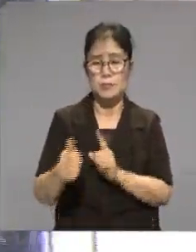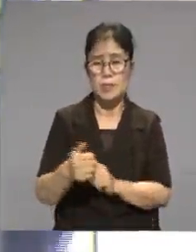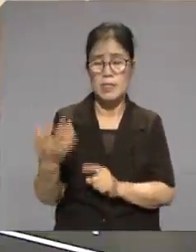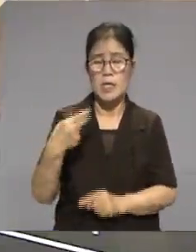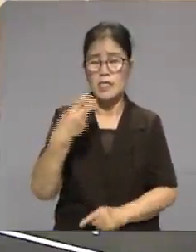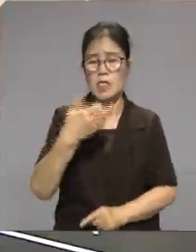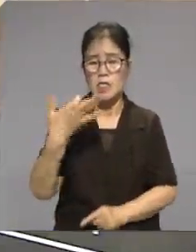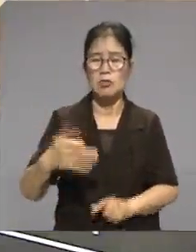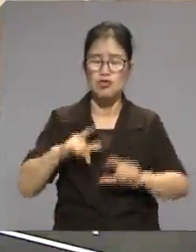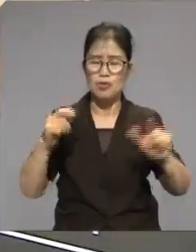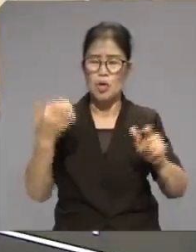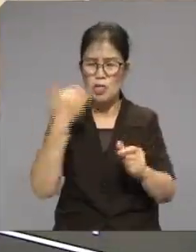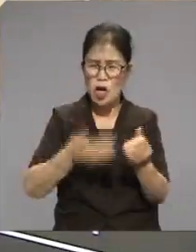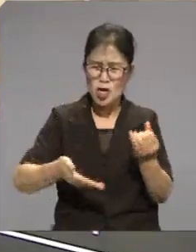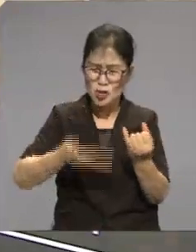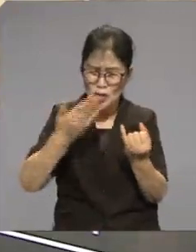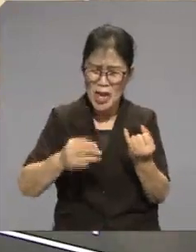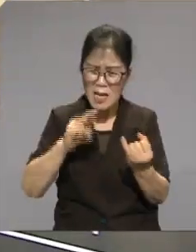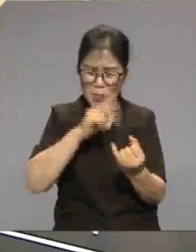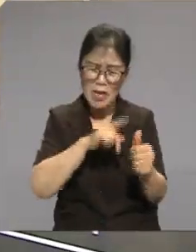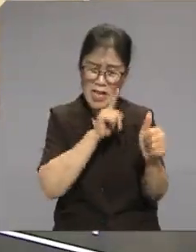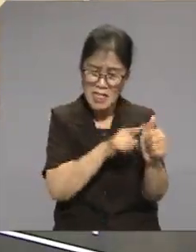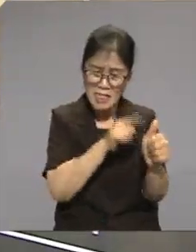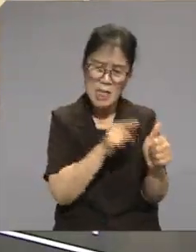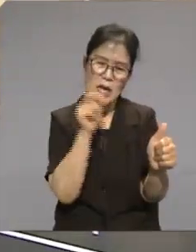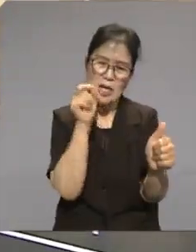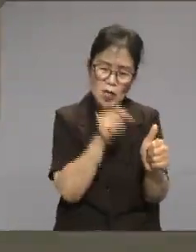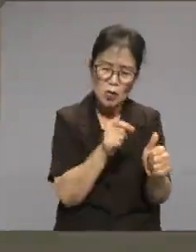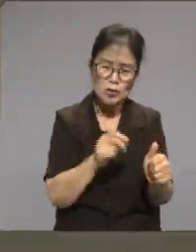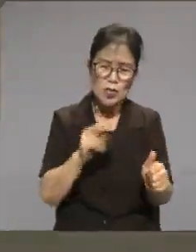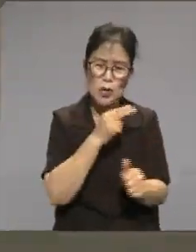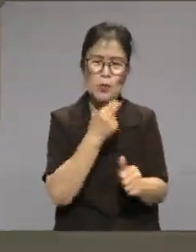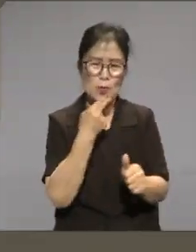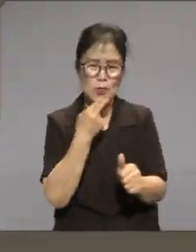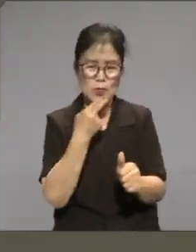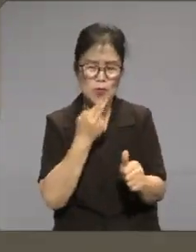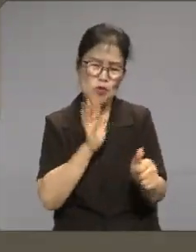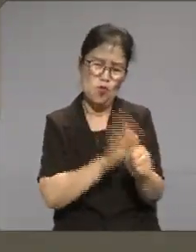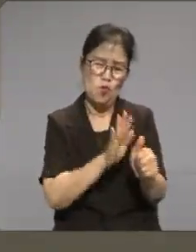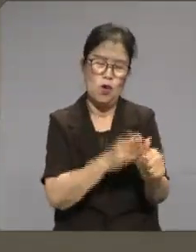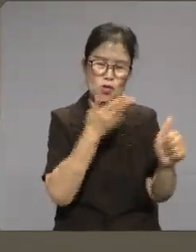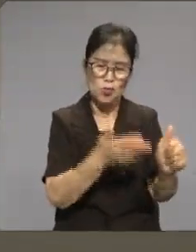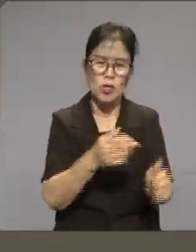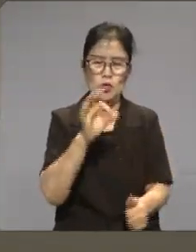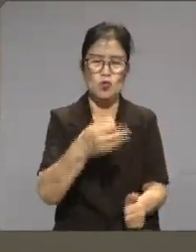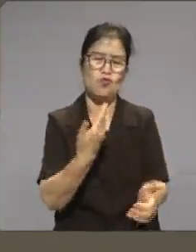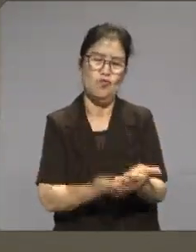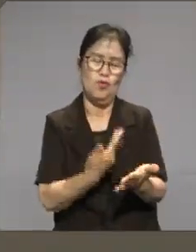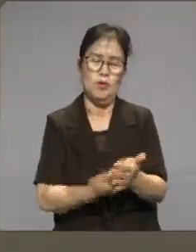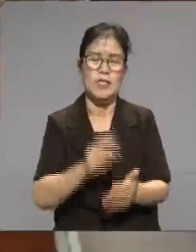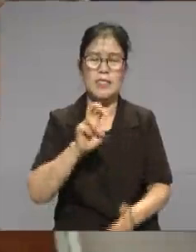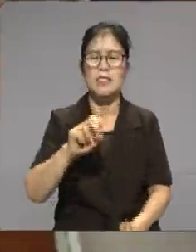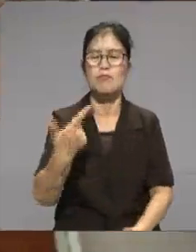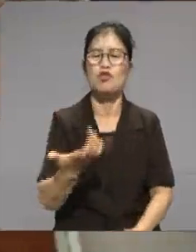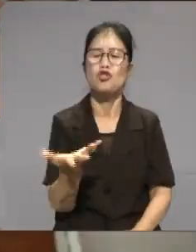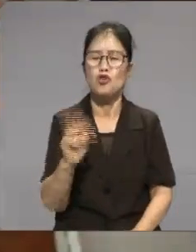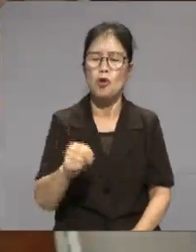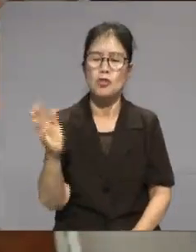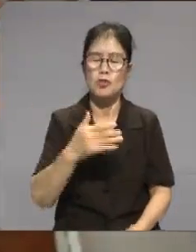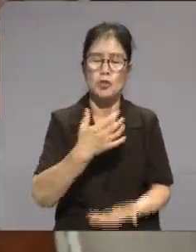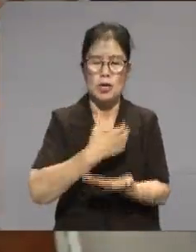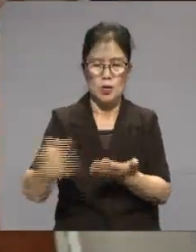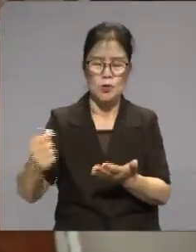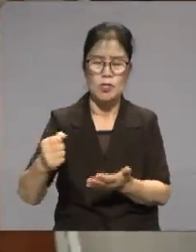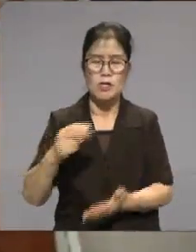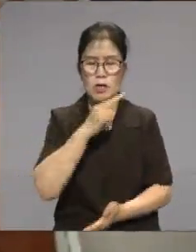지난 2019년 성추행 혐의를 받고 있던 이씨에게 접근해 무혐의를 받게 해 주겠다며 돈을 요구해 26억 원 을 가로